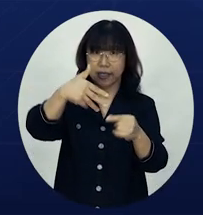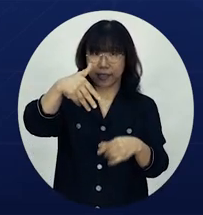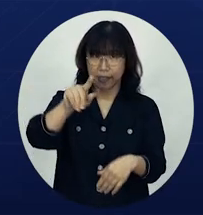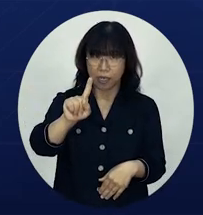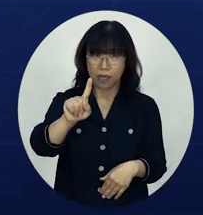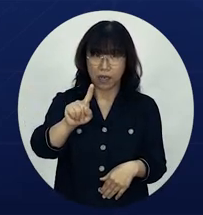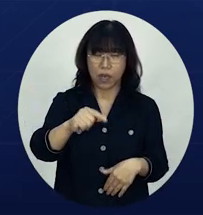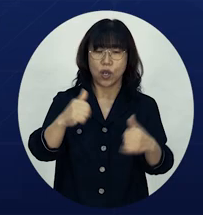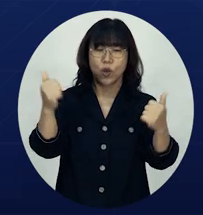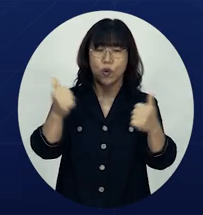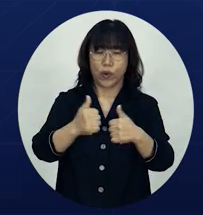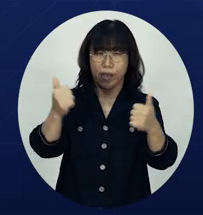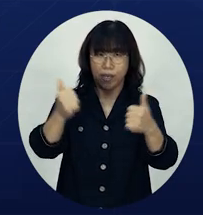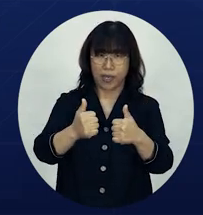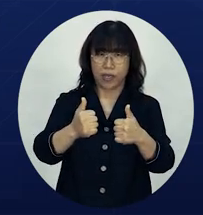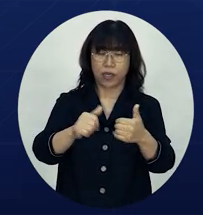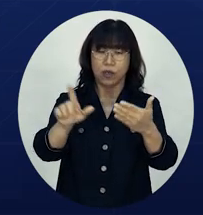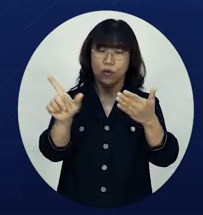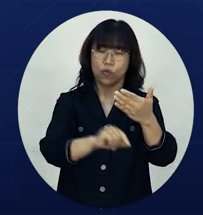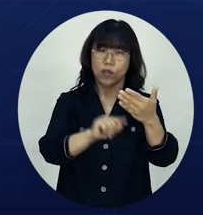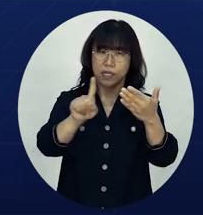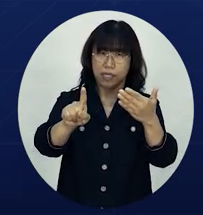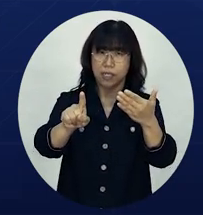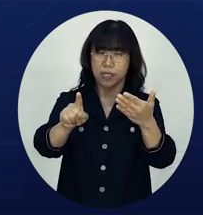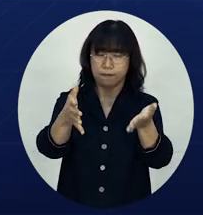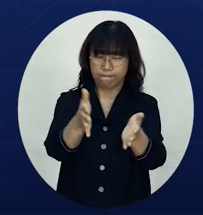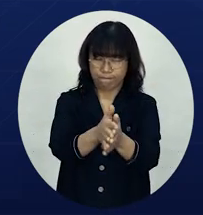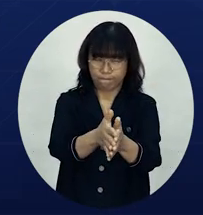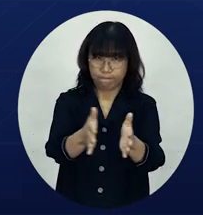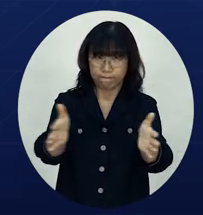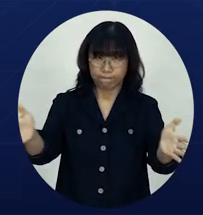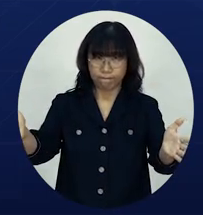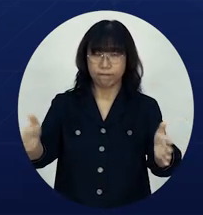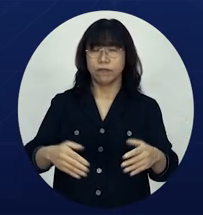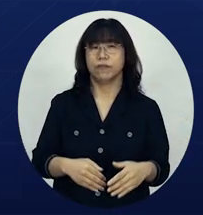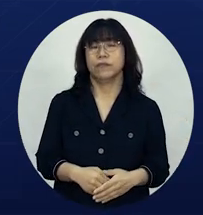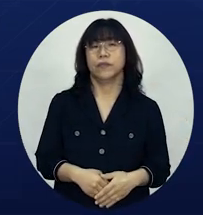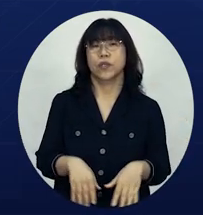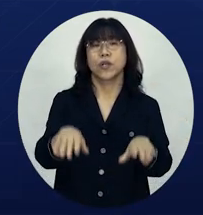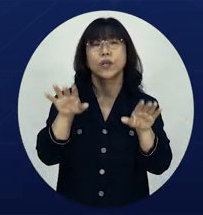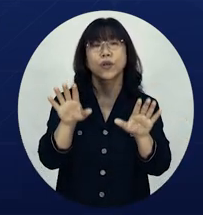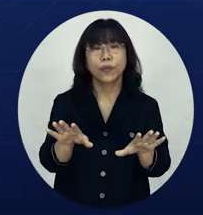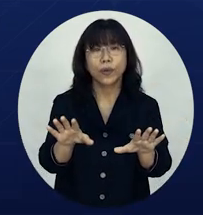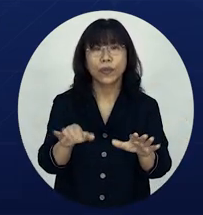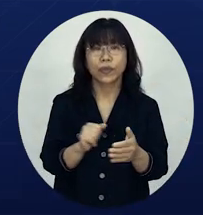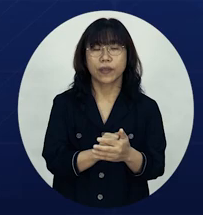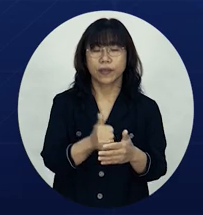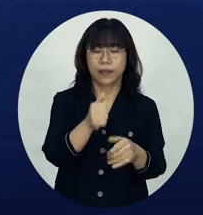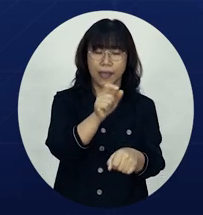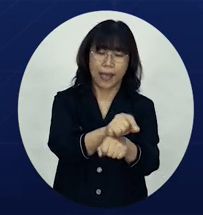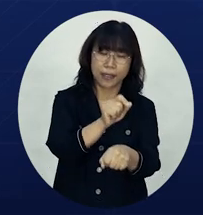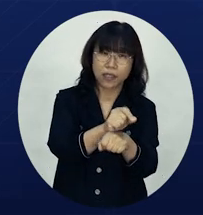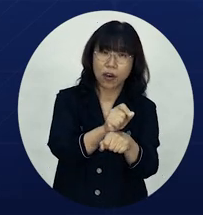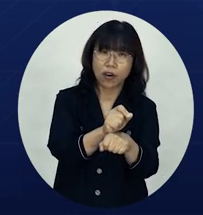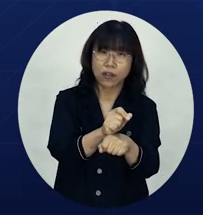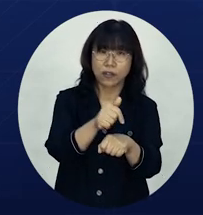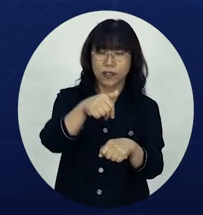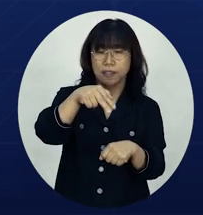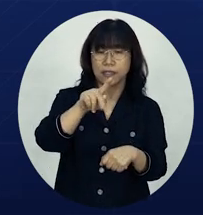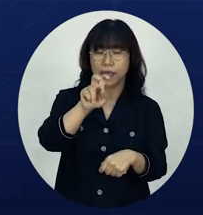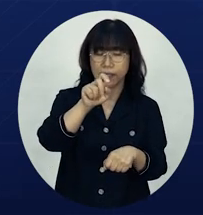지난 9월 1일 제 1차 본회의 로 계획했습니다 이번 정 내외에서 는 행정사무감사를